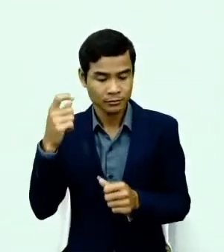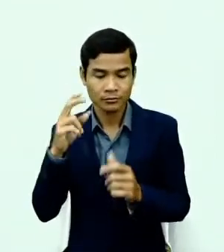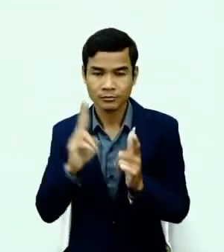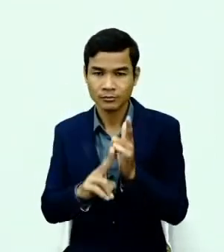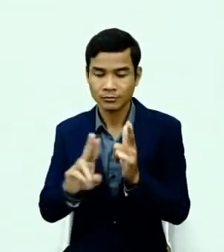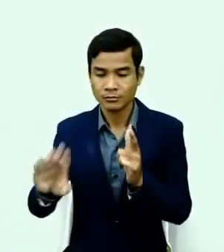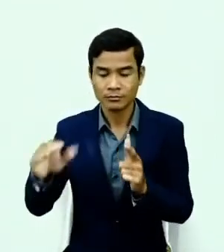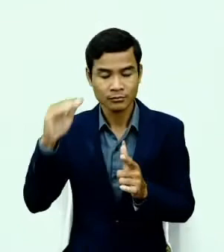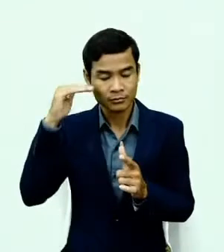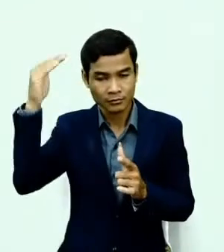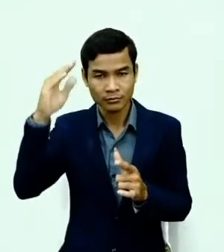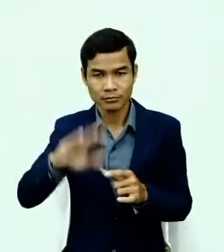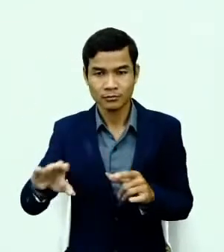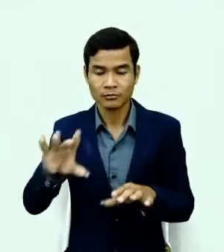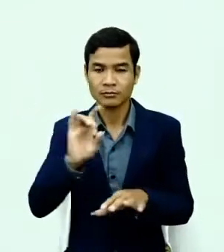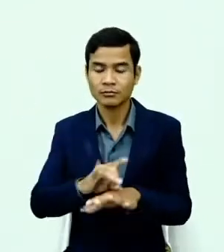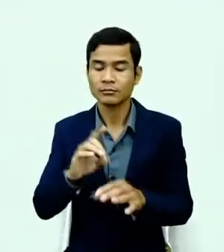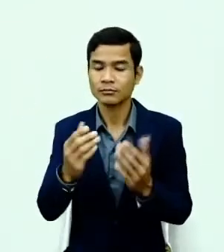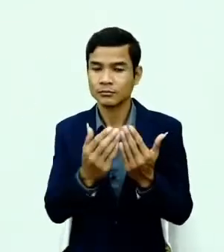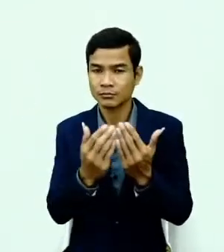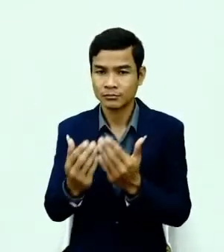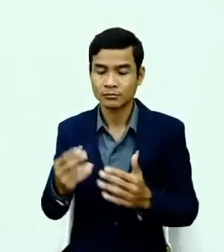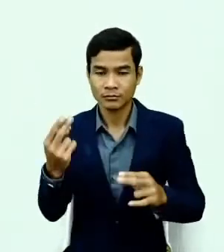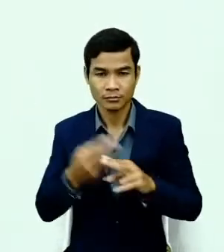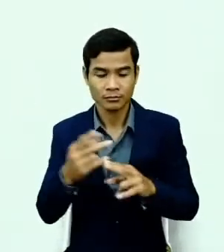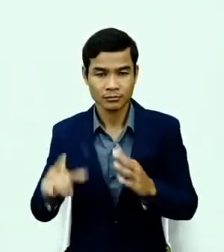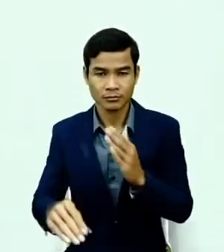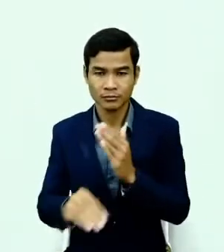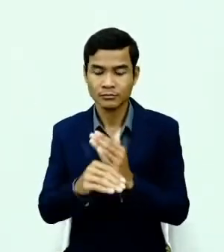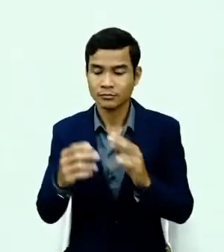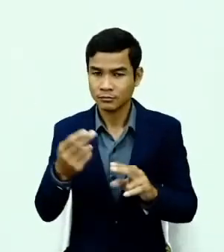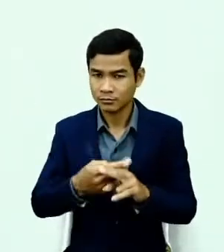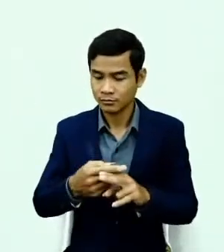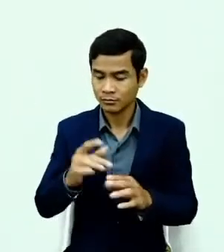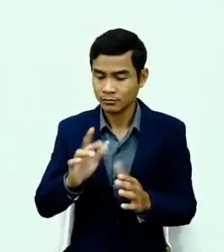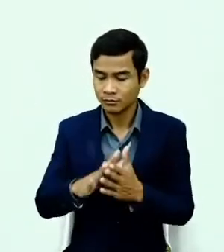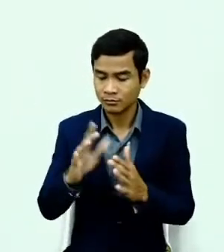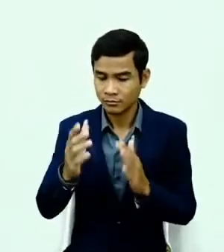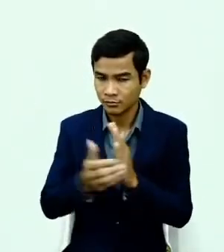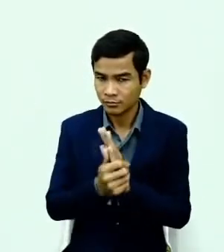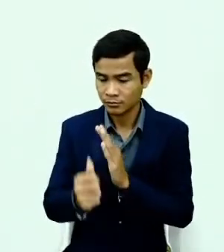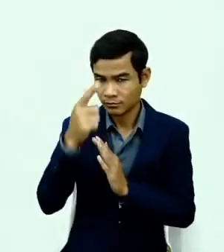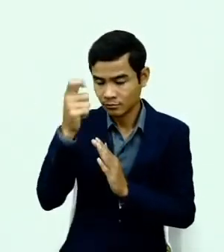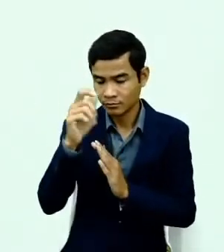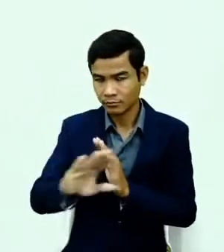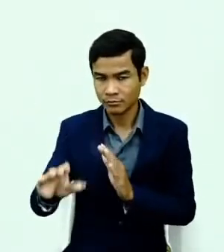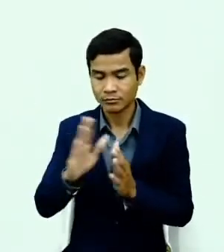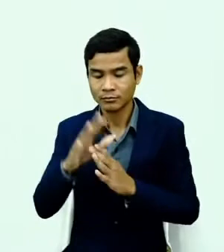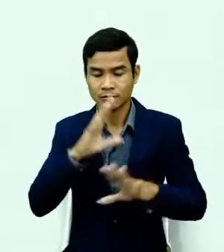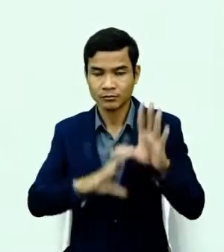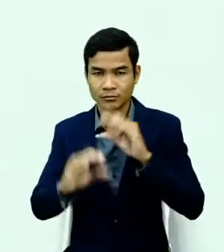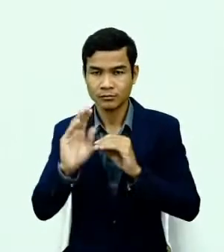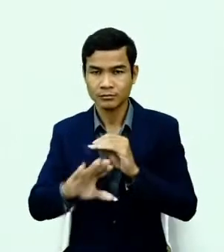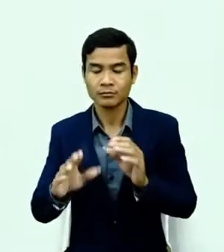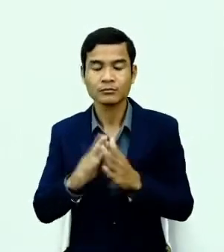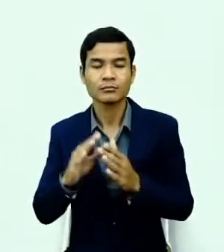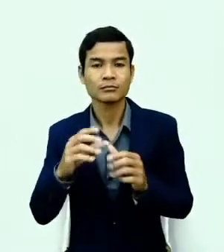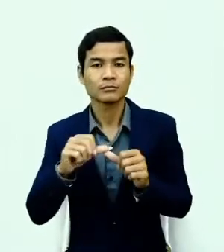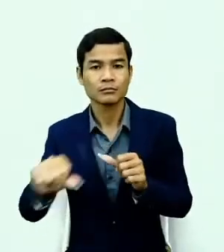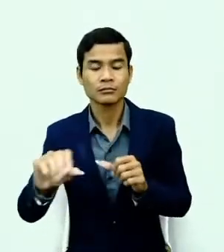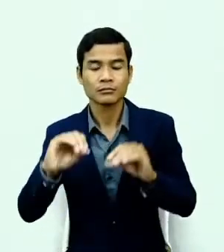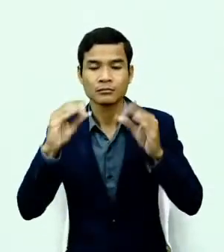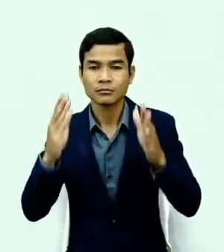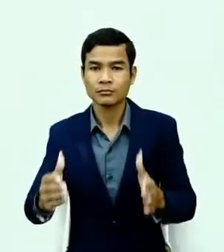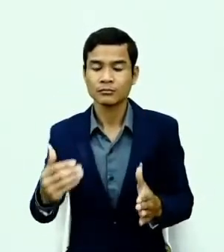ចេះជាងយើងណាយ៉ាងយើងវឹកហាត់អានបន្ថែមដើម្បីឲ្យកូនកាន់តែស្ទាត់និងពូកែក្នុងការសិក្សារៀនសូត្របន្ទាប់ទៀតនេះអ្នកគ្